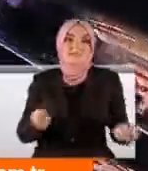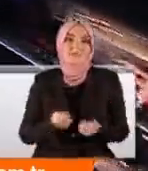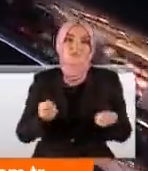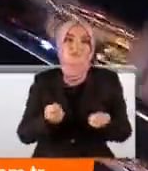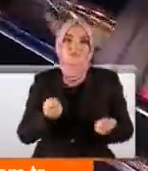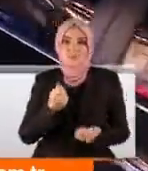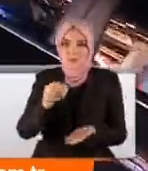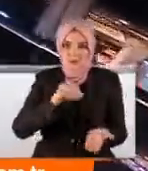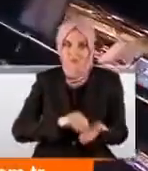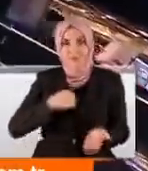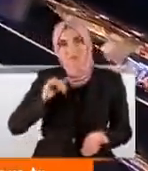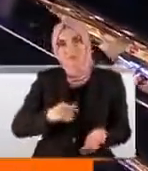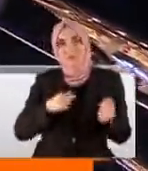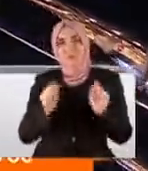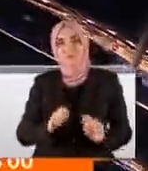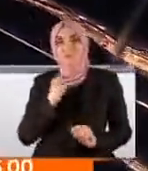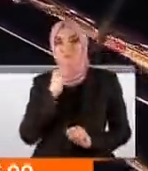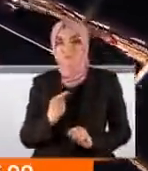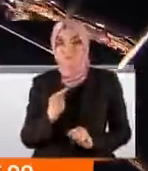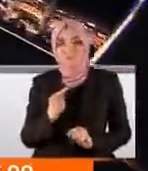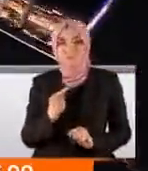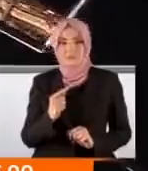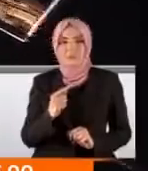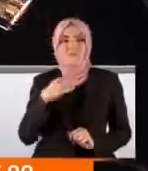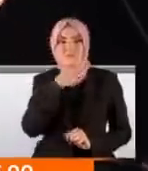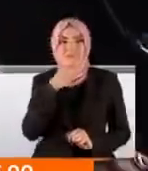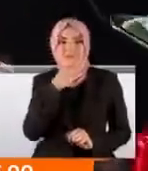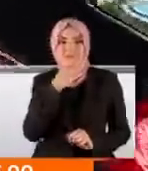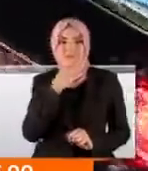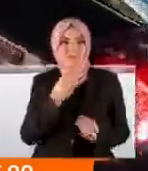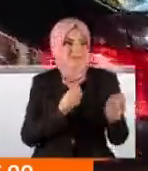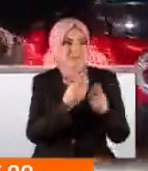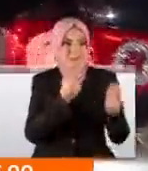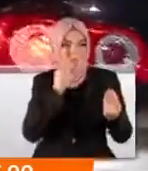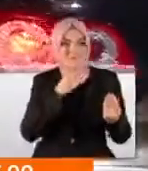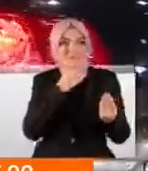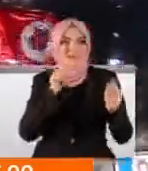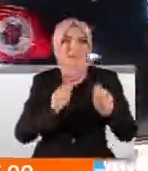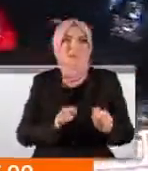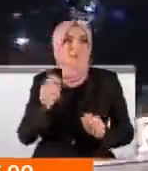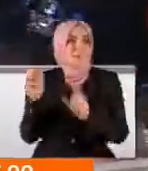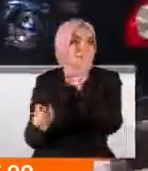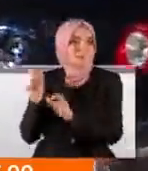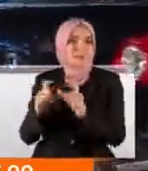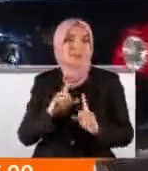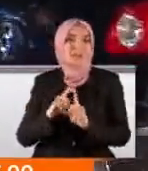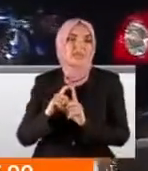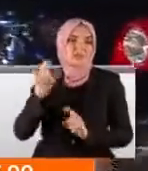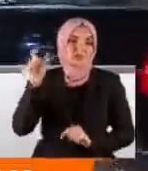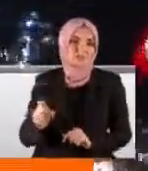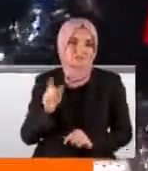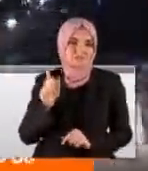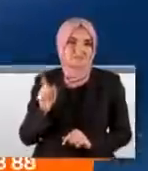sorun ve bunu fırsata çevirmeye çalışanlar var. Korsan otoparkçılar yani değnekçiler. Ne yazık ki onlar bitmek